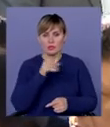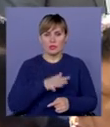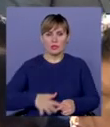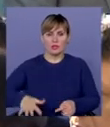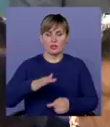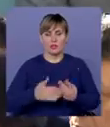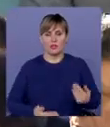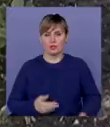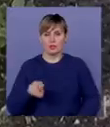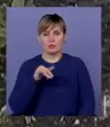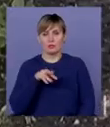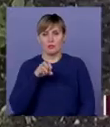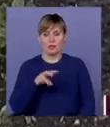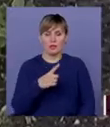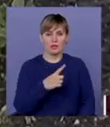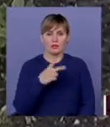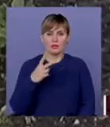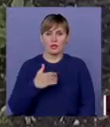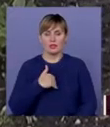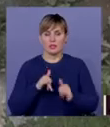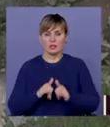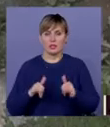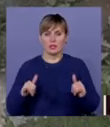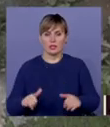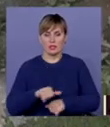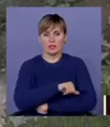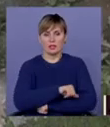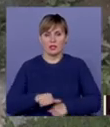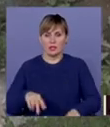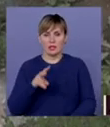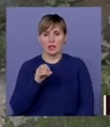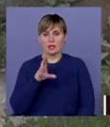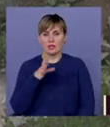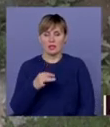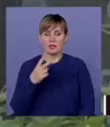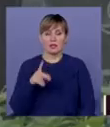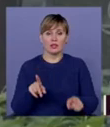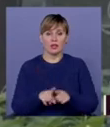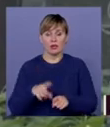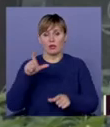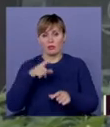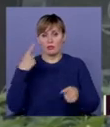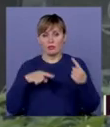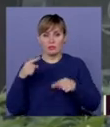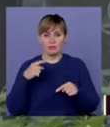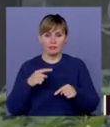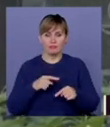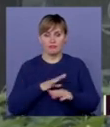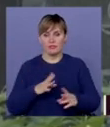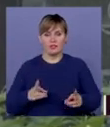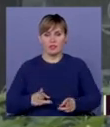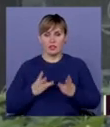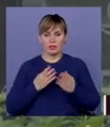жилых массивов Думан-1 и Думан-2 хотят расширить границы кладбища Кенсай-2. От такой инициативы горожане, мягко говоря, не в